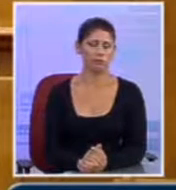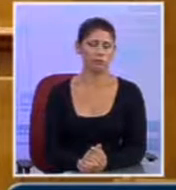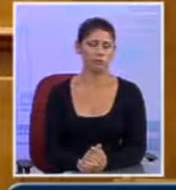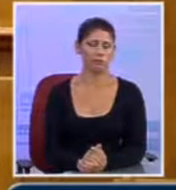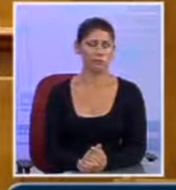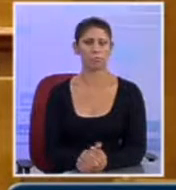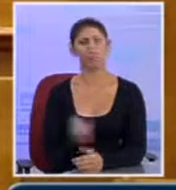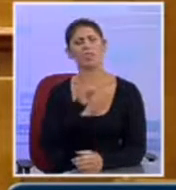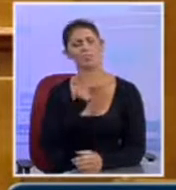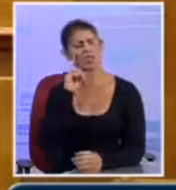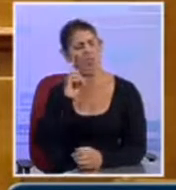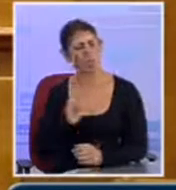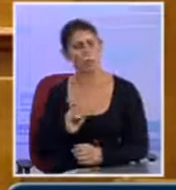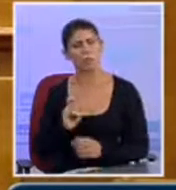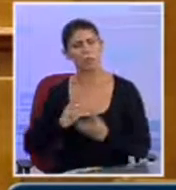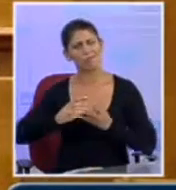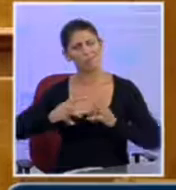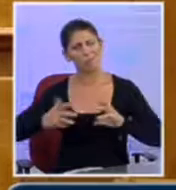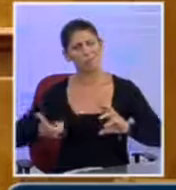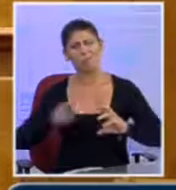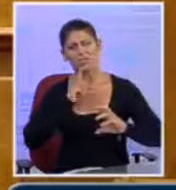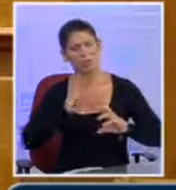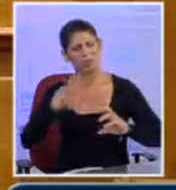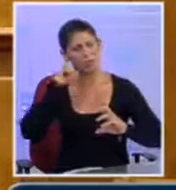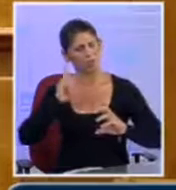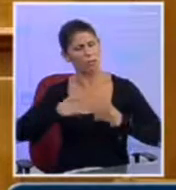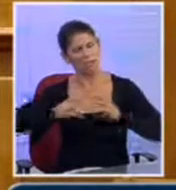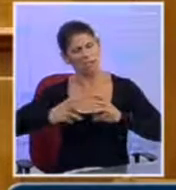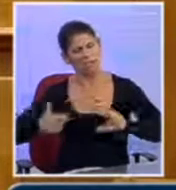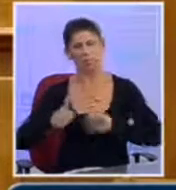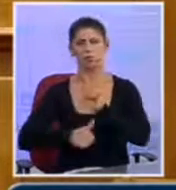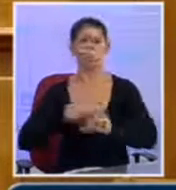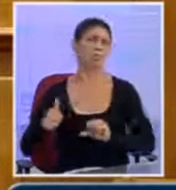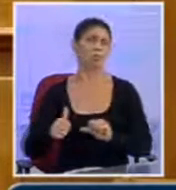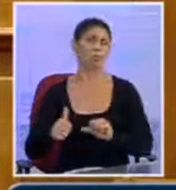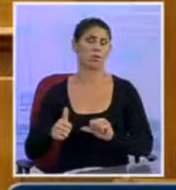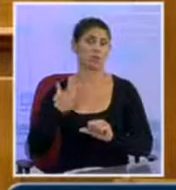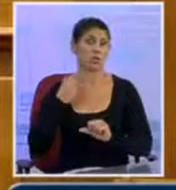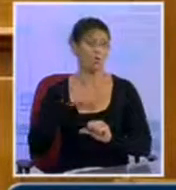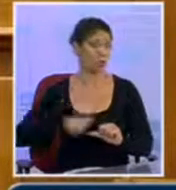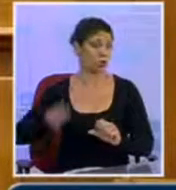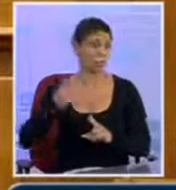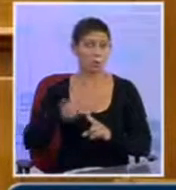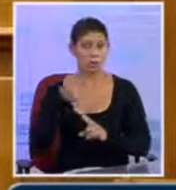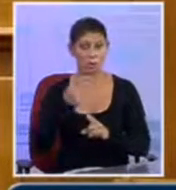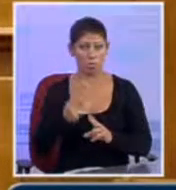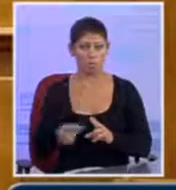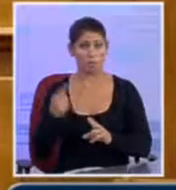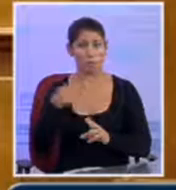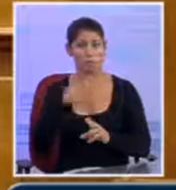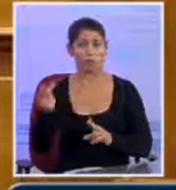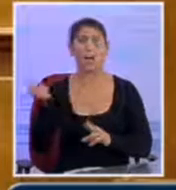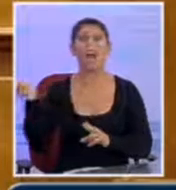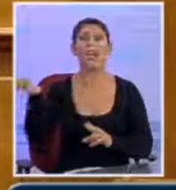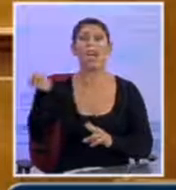στα ίδια τα δεδομένα, στην παραποίηση των ίδιων των δεδομένων. Και αναφέρομαι στο πιο επίμαχο θέμα, το οποίο είναι το θέμα του